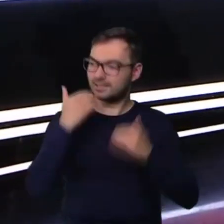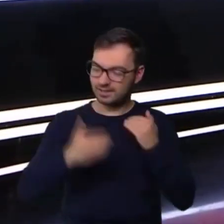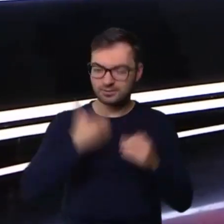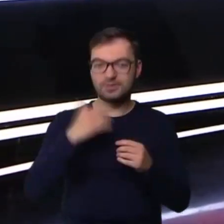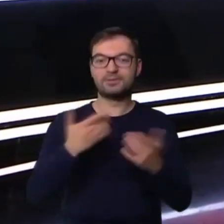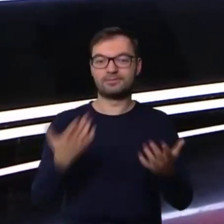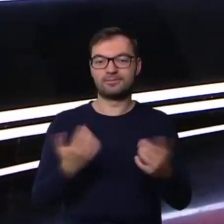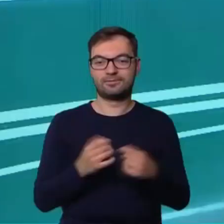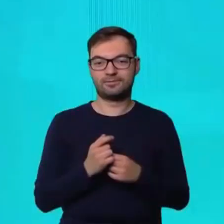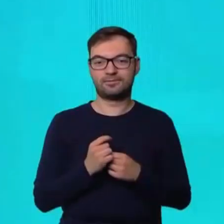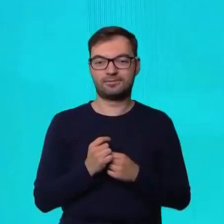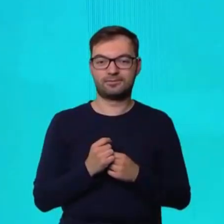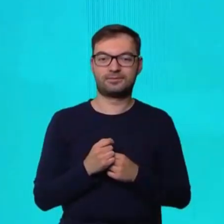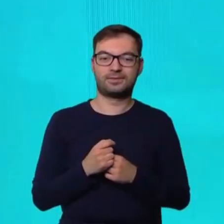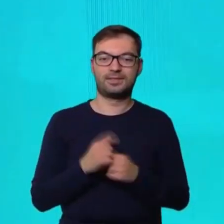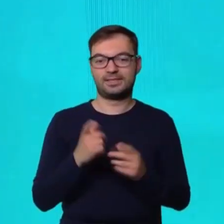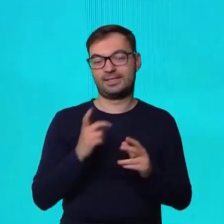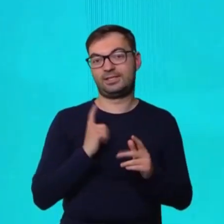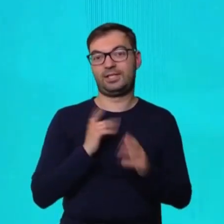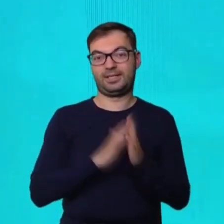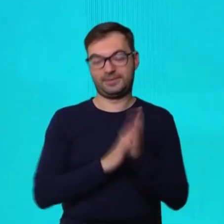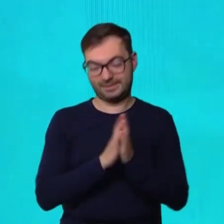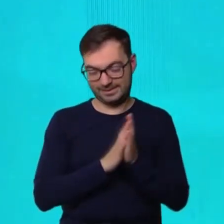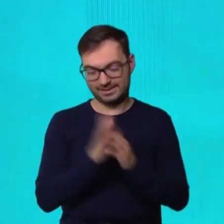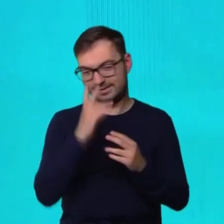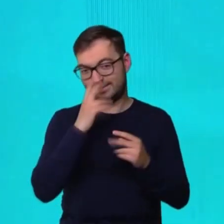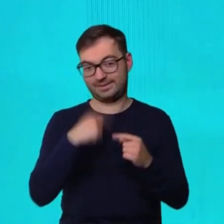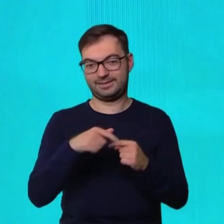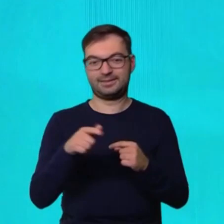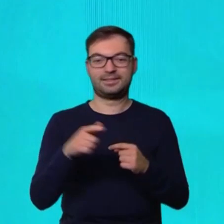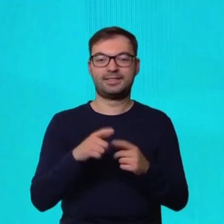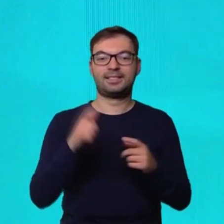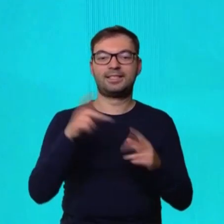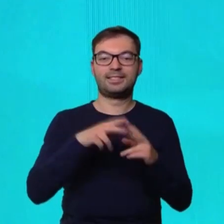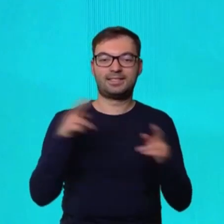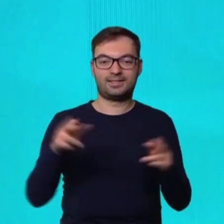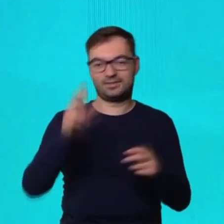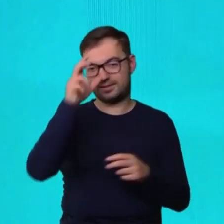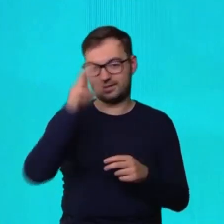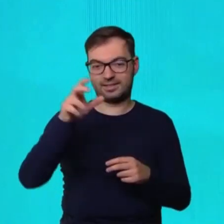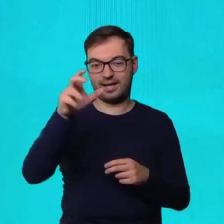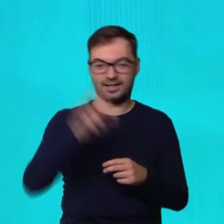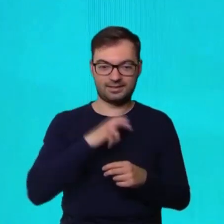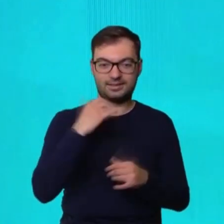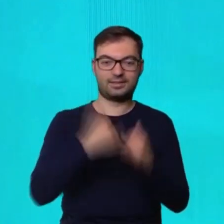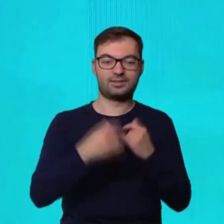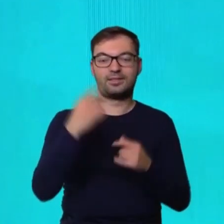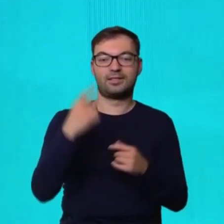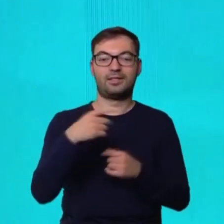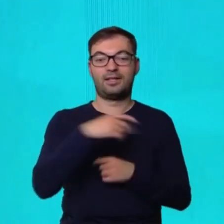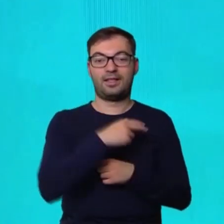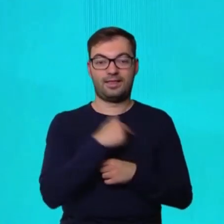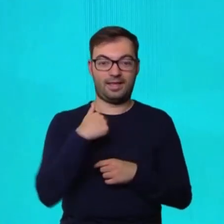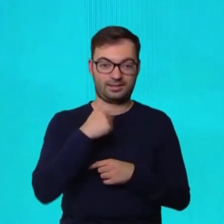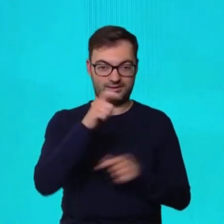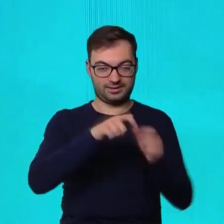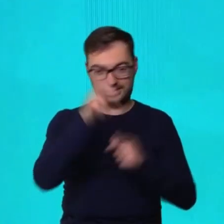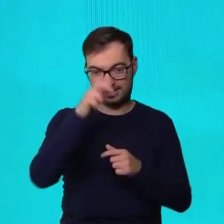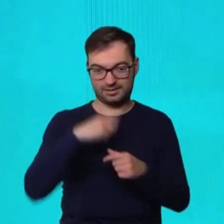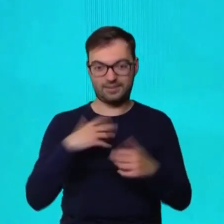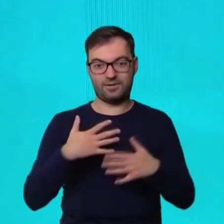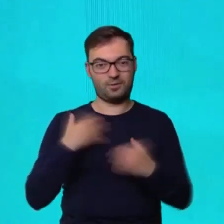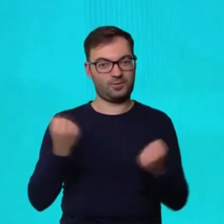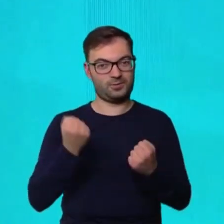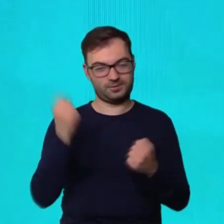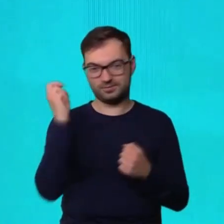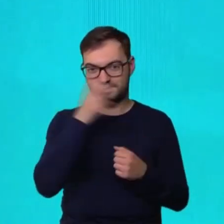Gratulujemy, no i tak jak mówię, zacieramy ręce i z niecierpliwością czekamy na ten sezon reprezentacyjny, bo skoro nasi reprezentanci są w takiej formie,